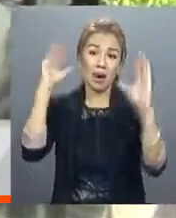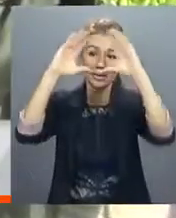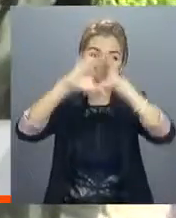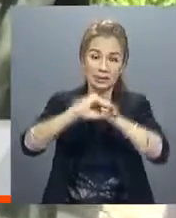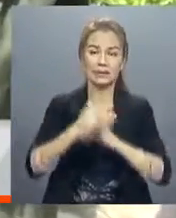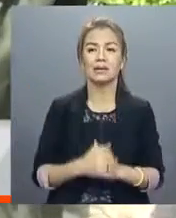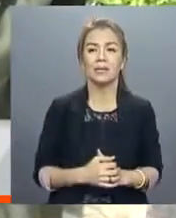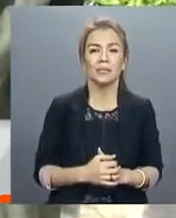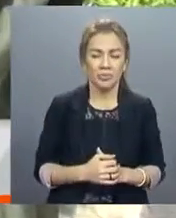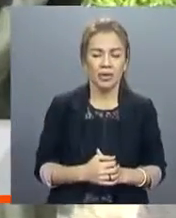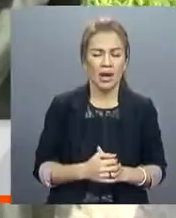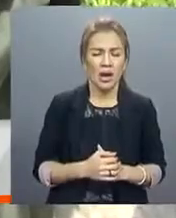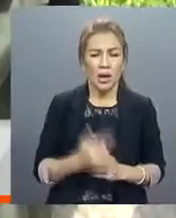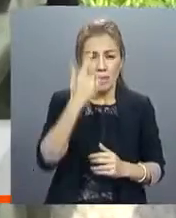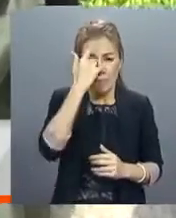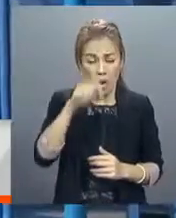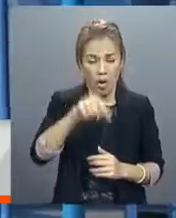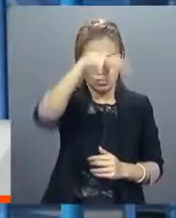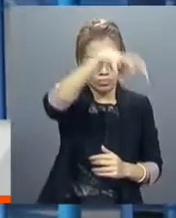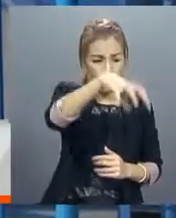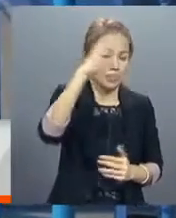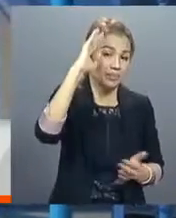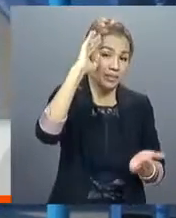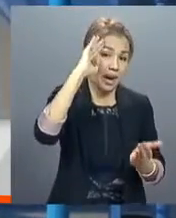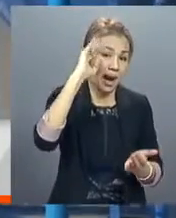ราธิวาสเกิดเหตุยิงฐานปฏิบัติการทหาร